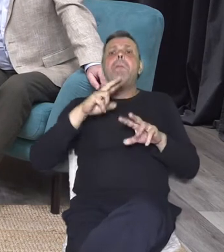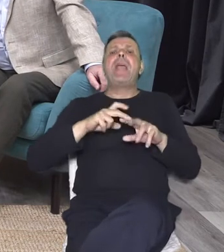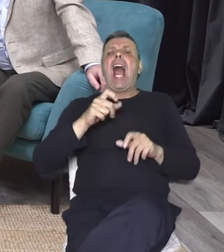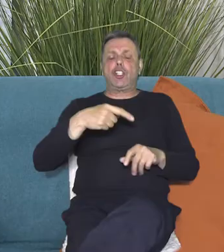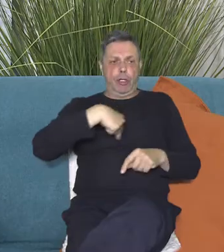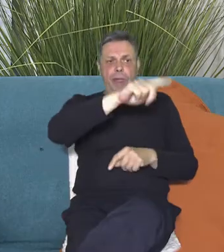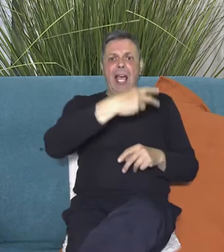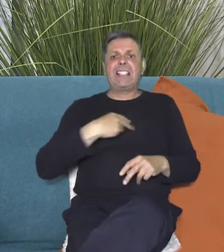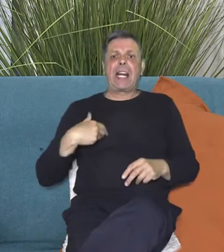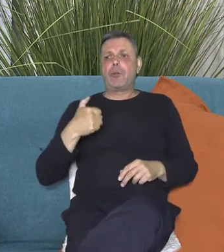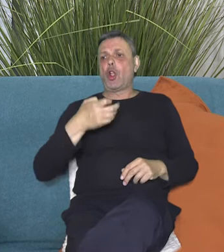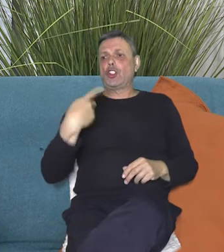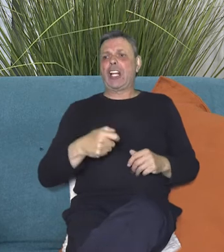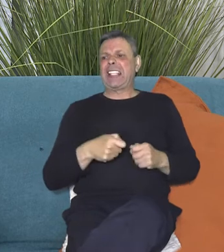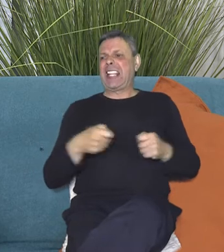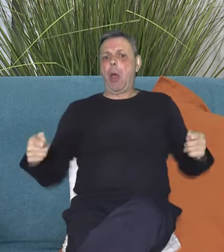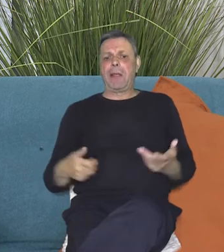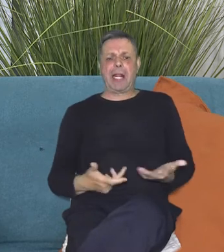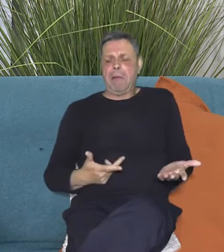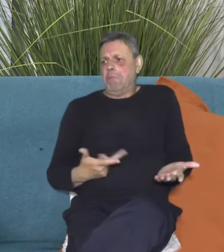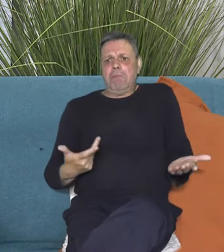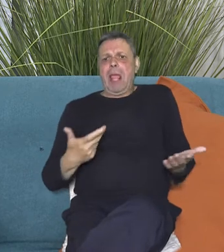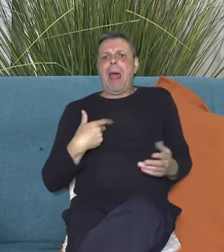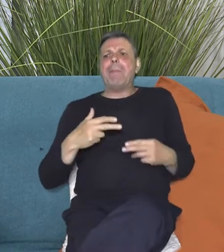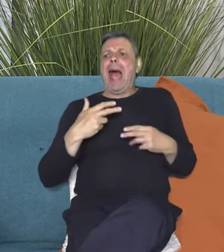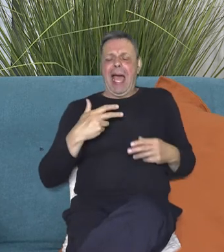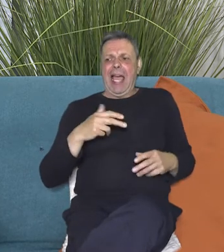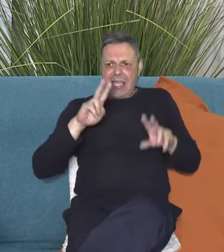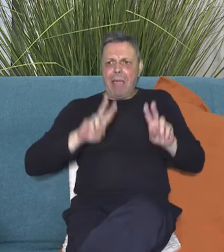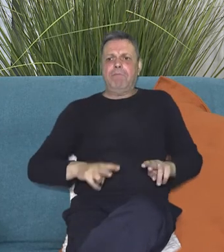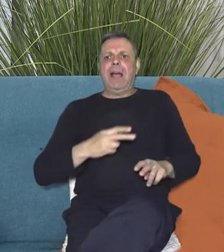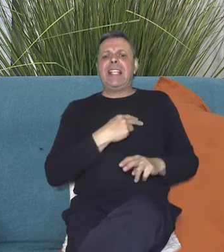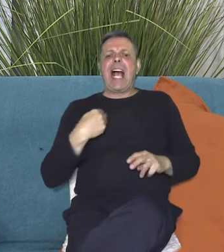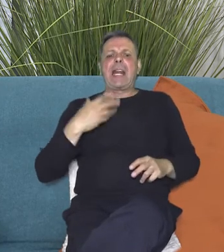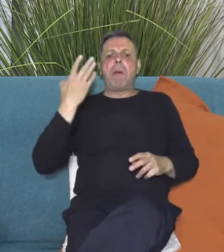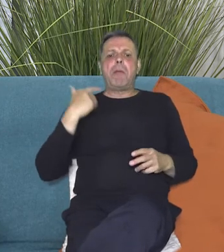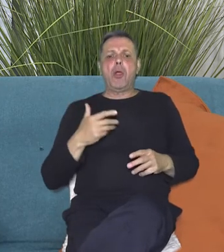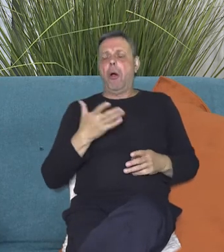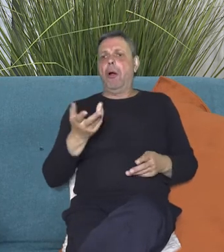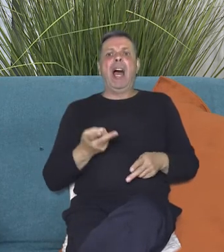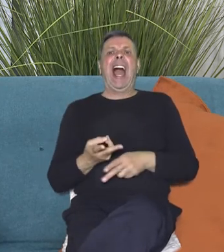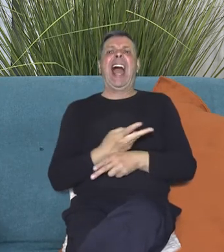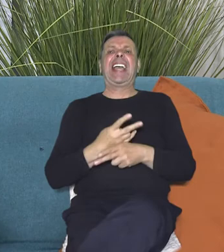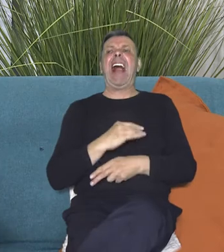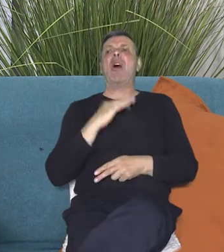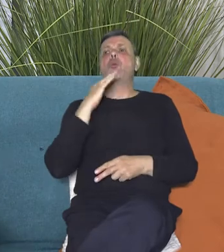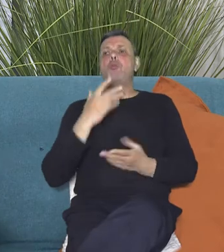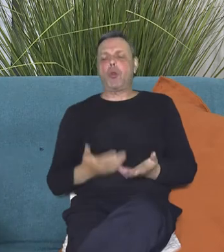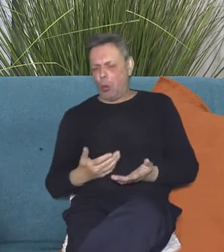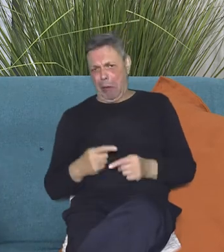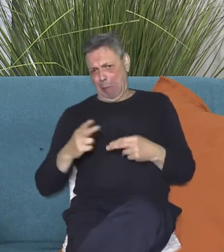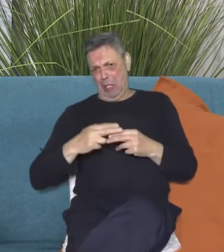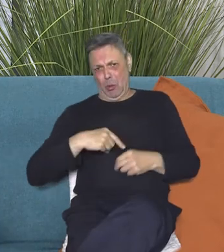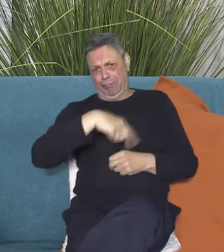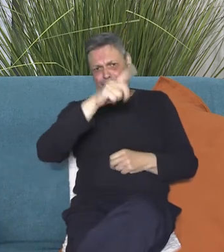140 km. U stvari u nekom normalnom vremenu nama je Zagreb bio otići na kavicu subotom